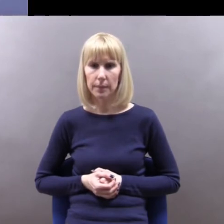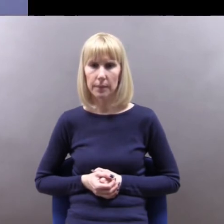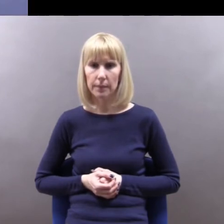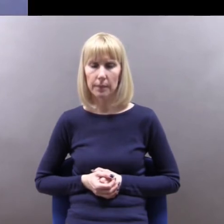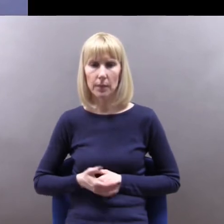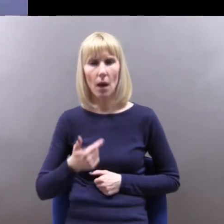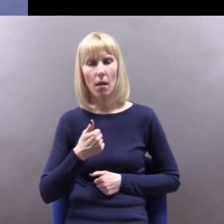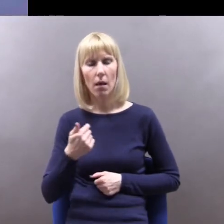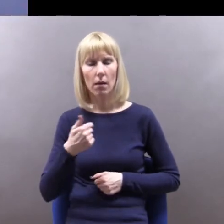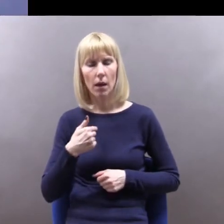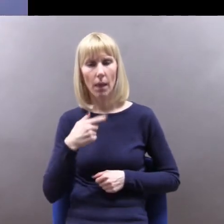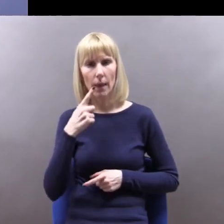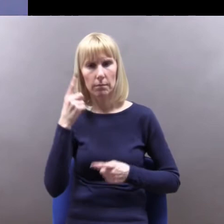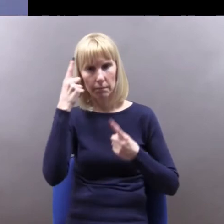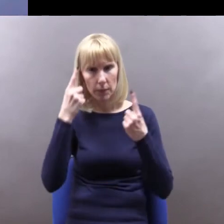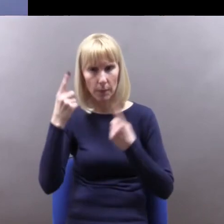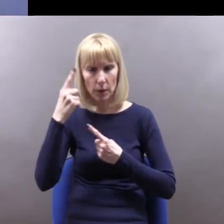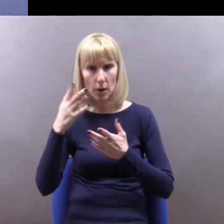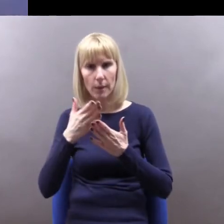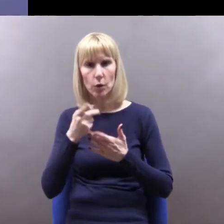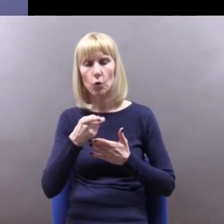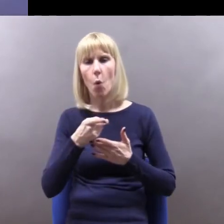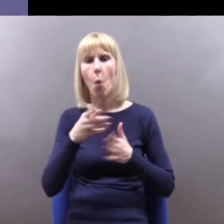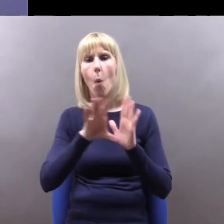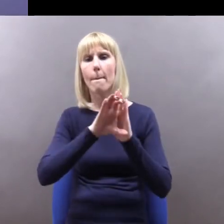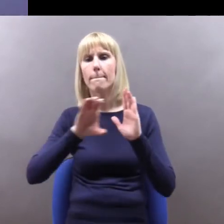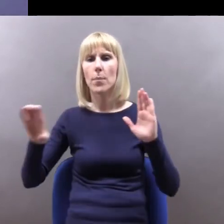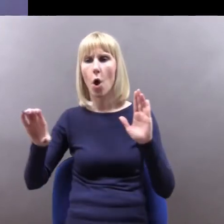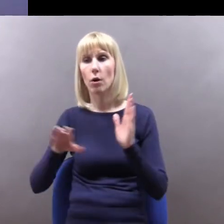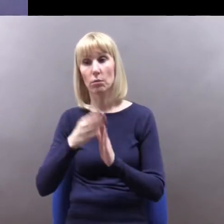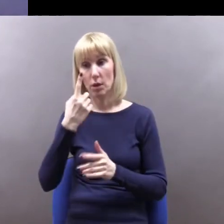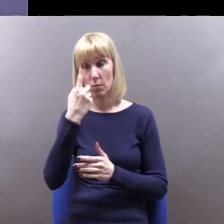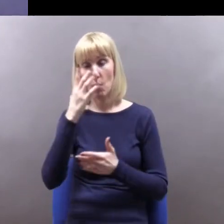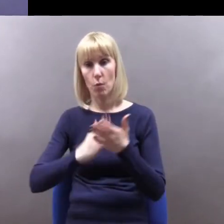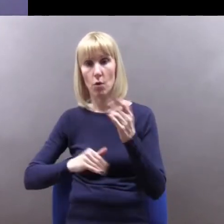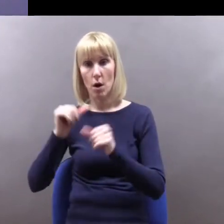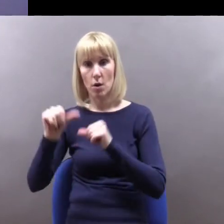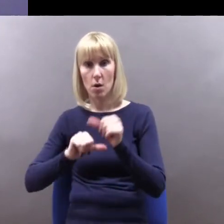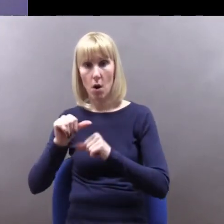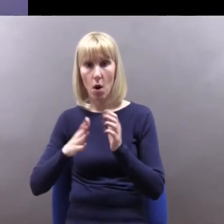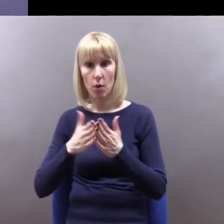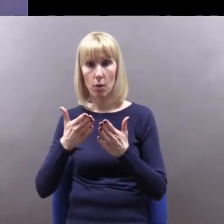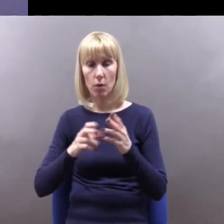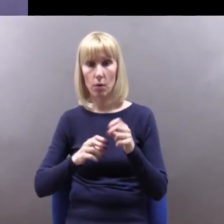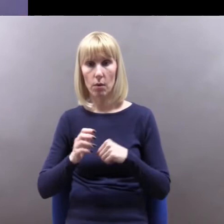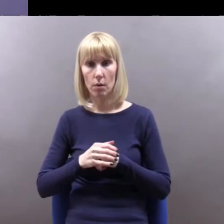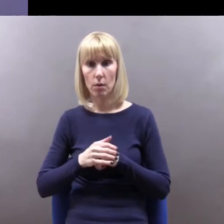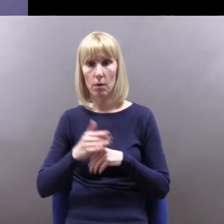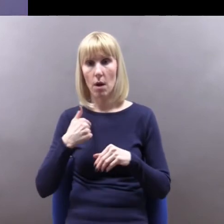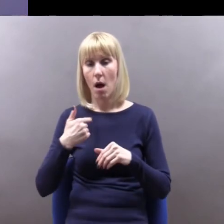że ja nie ukrywam, ale ja jak się wprowadziłem właśnie tutaj do bloków, no to przez półtora roku wchodziłem na